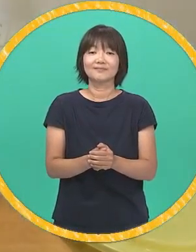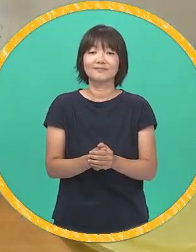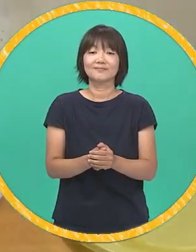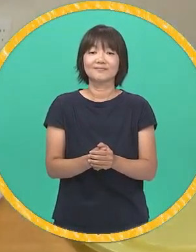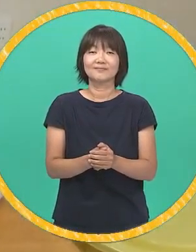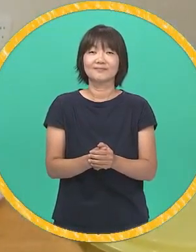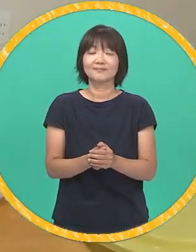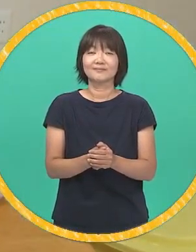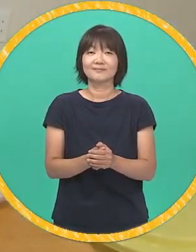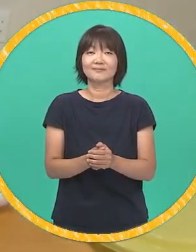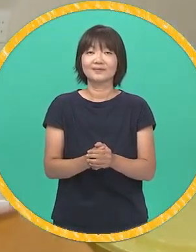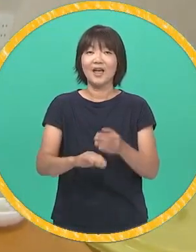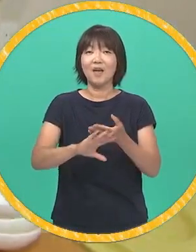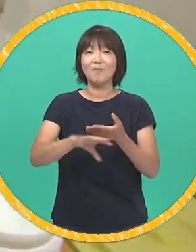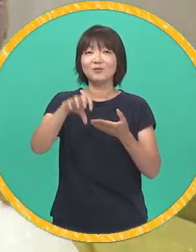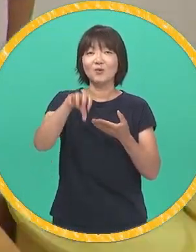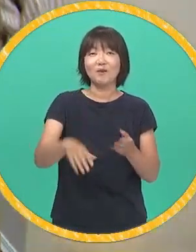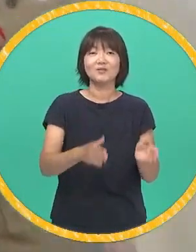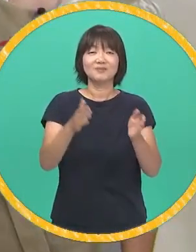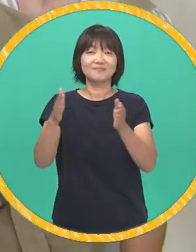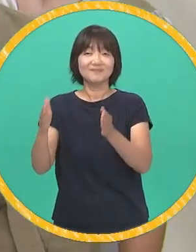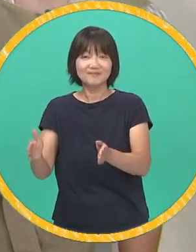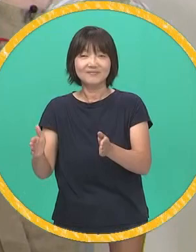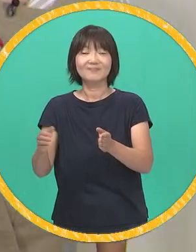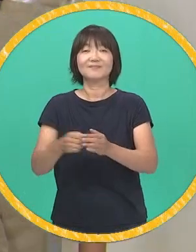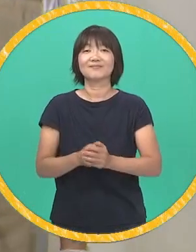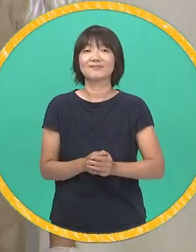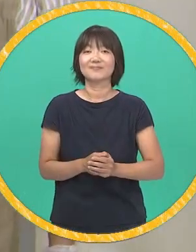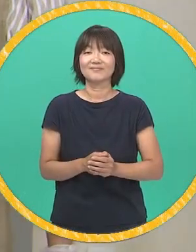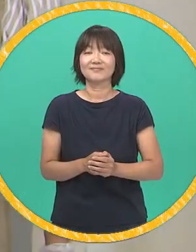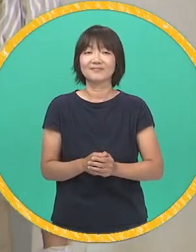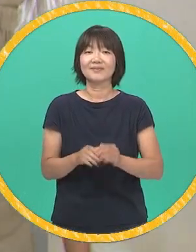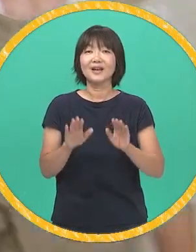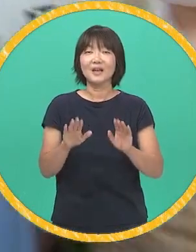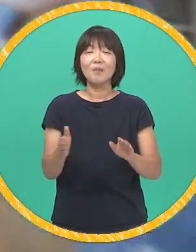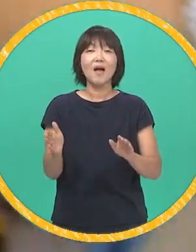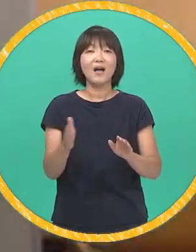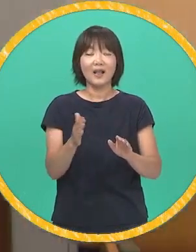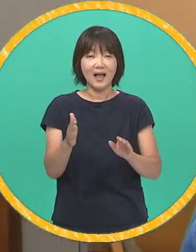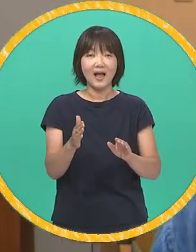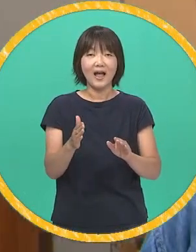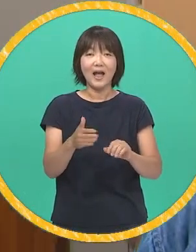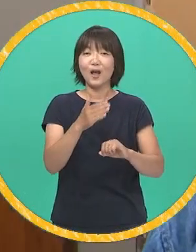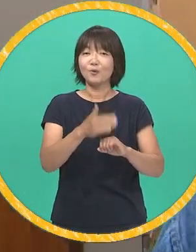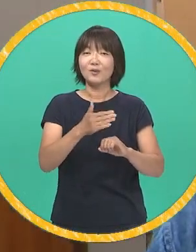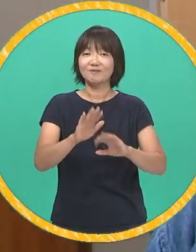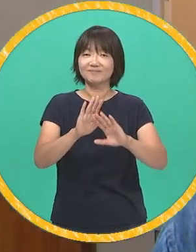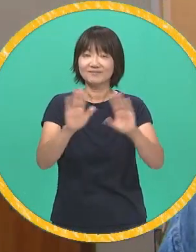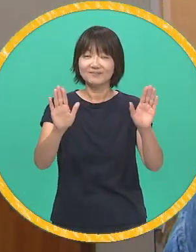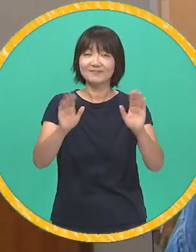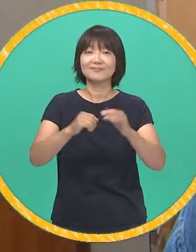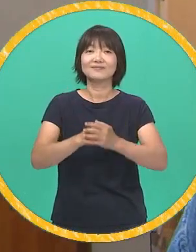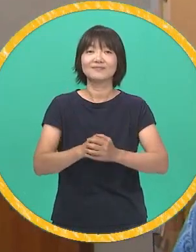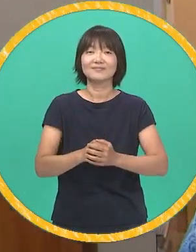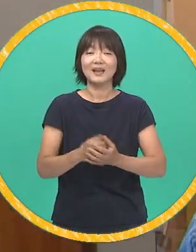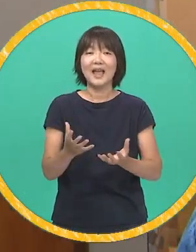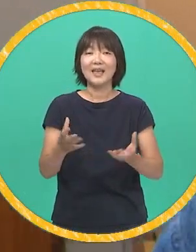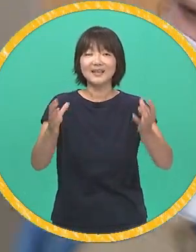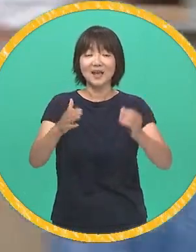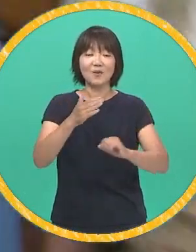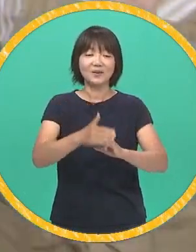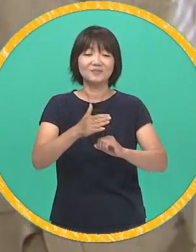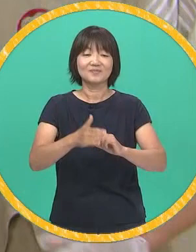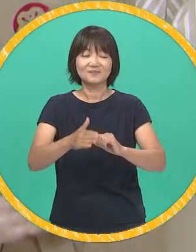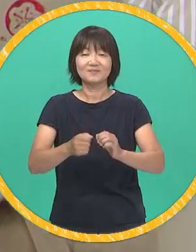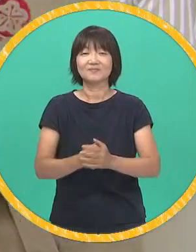meアイゴは星てきましたけど財産はいはいはこれからはお料理ということで杯くらいを切っていきましょうはい